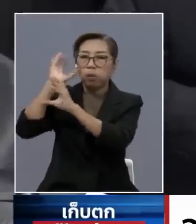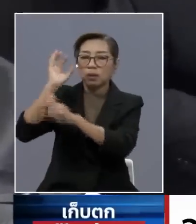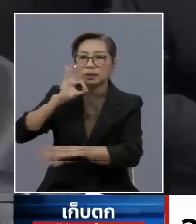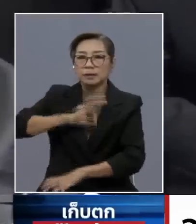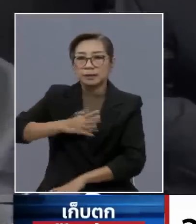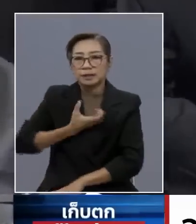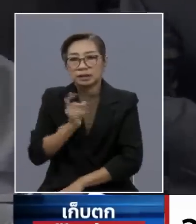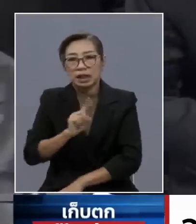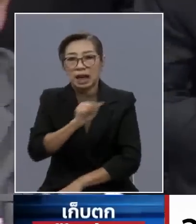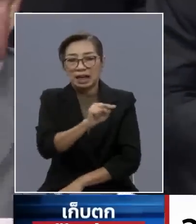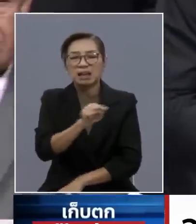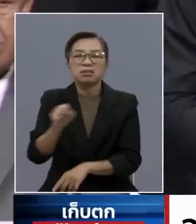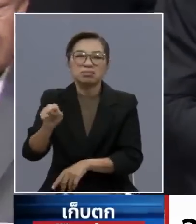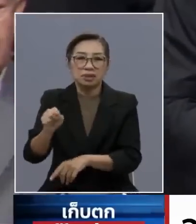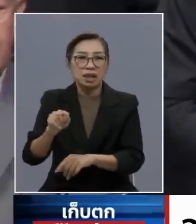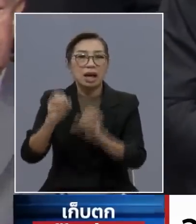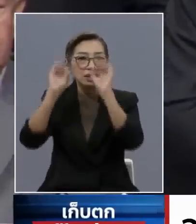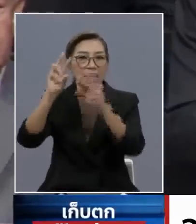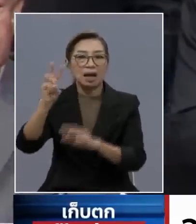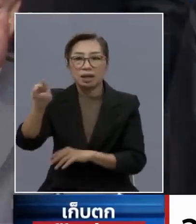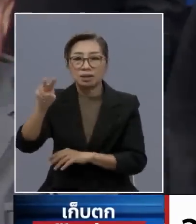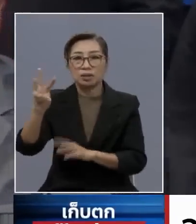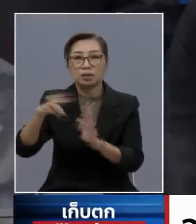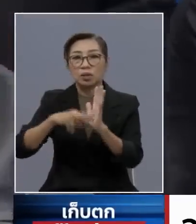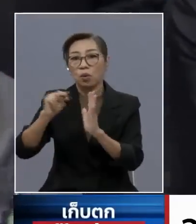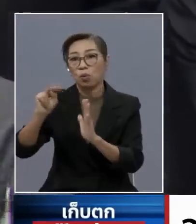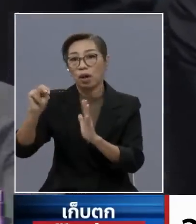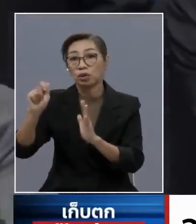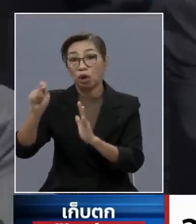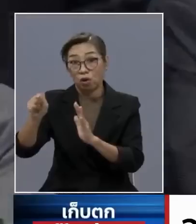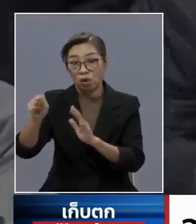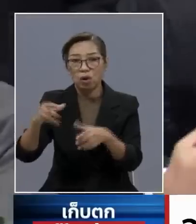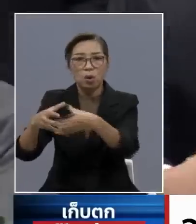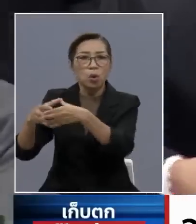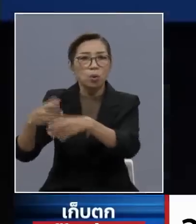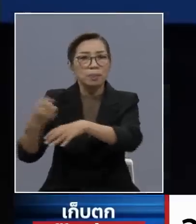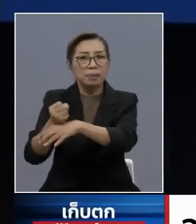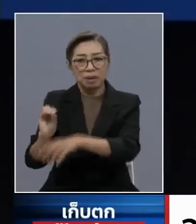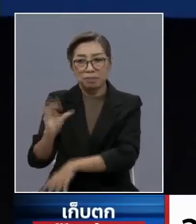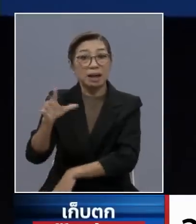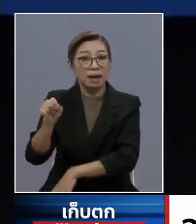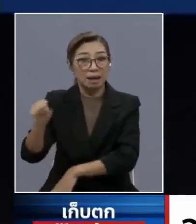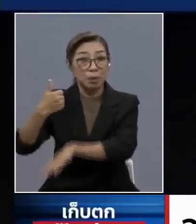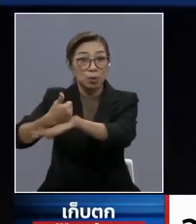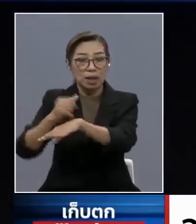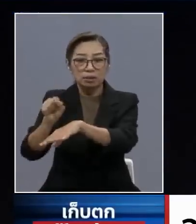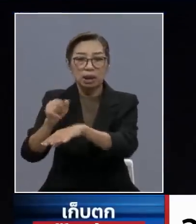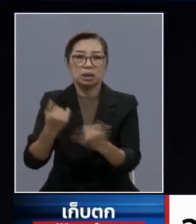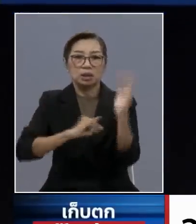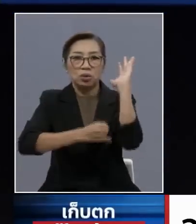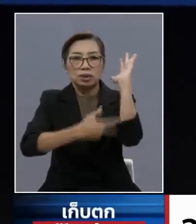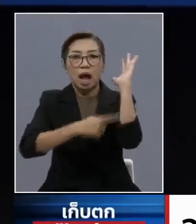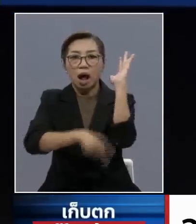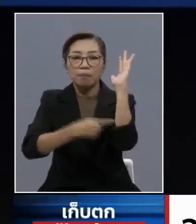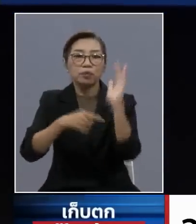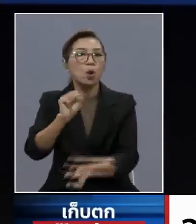คือซีนของอาจารย์วันนอนะครับอาจารย์วันนอนั้นเป็นหัวหน้าพรรคประชาชาติรอบนี้ยังคงรักษาฐานที่มั่นในพื้นที่จังหวัดชายแด